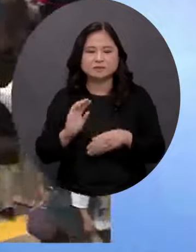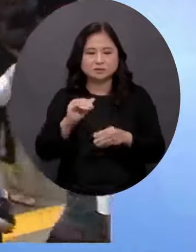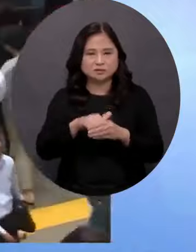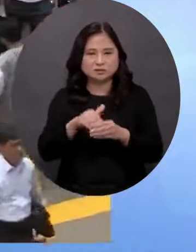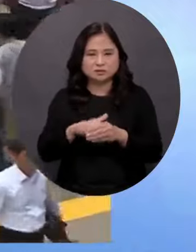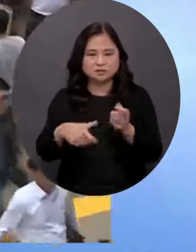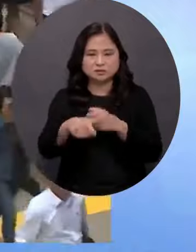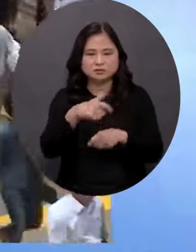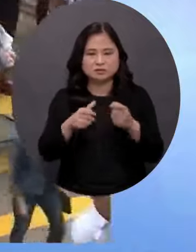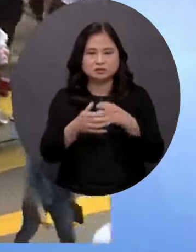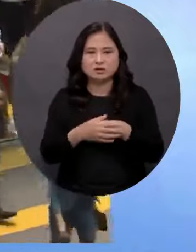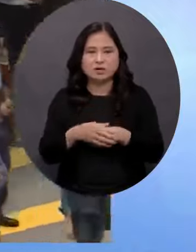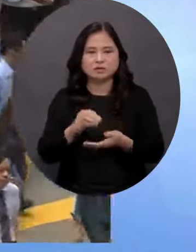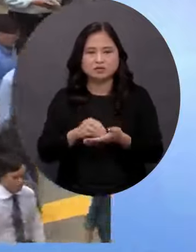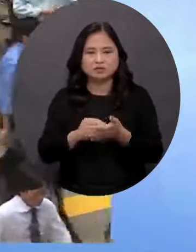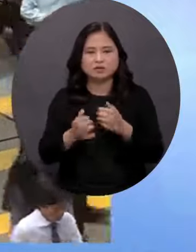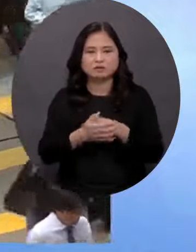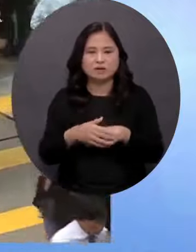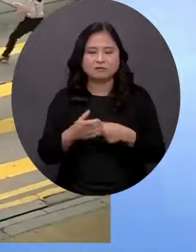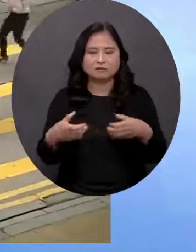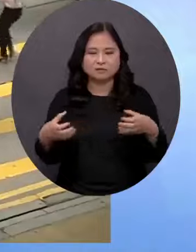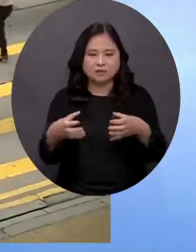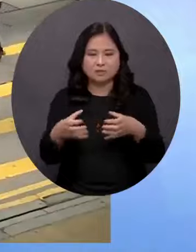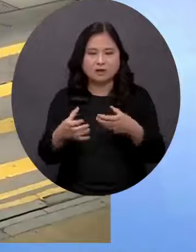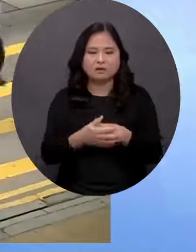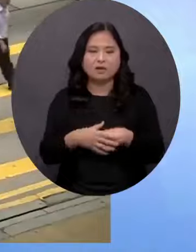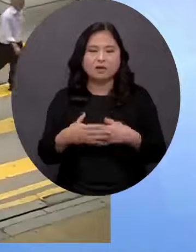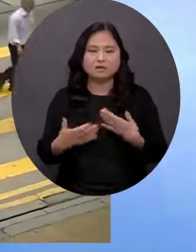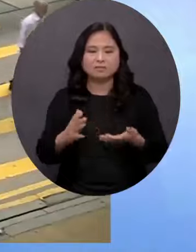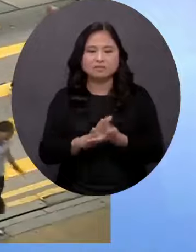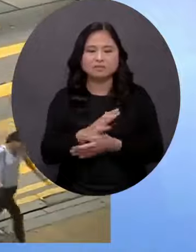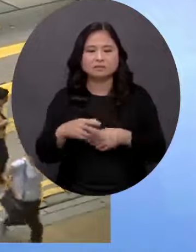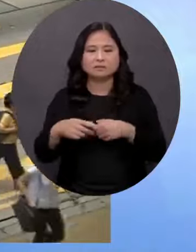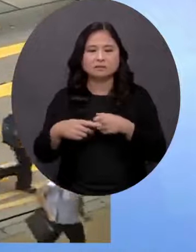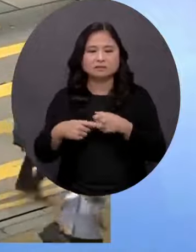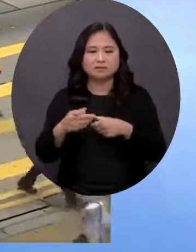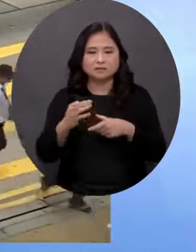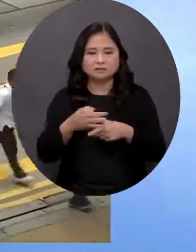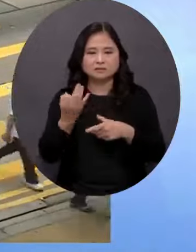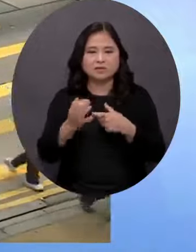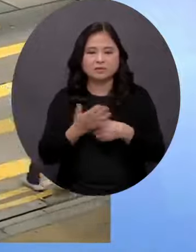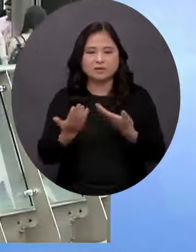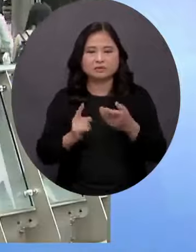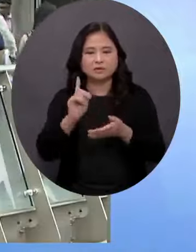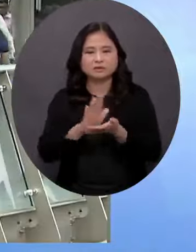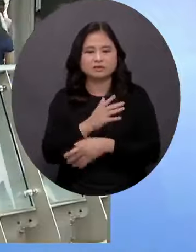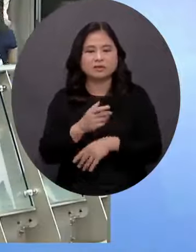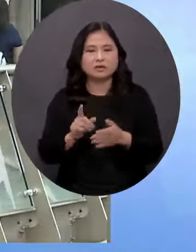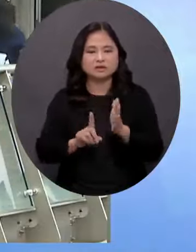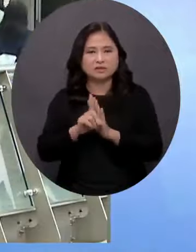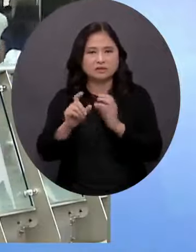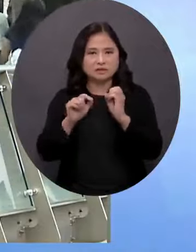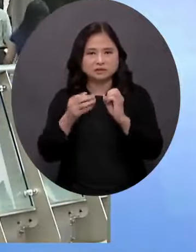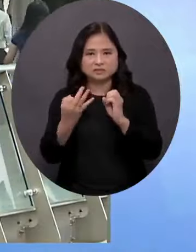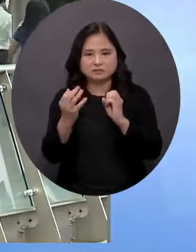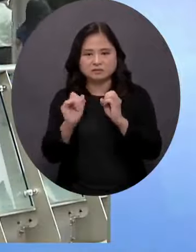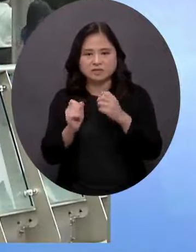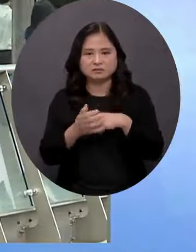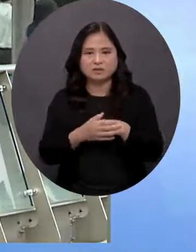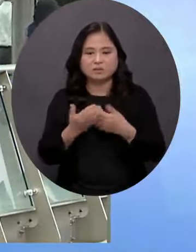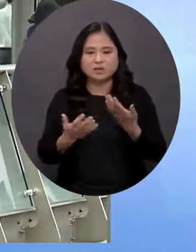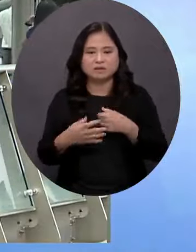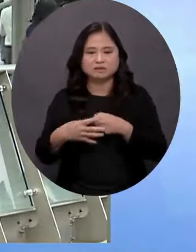面，本地固定资本形成总额今年第一季就比去年同期实质上升 0.3%， 升幅比